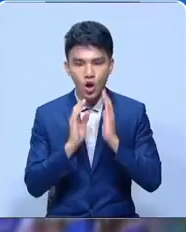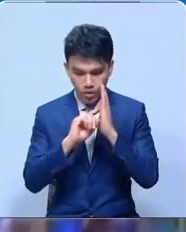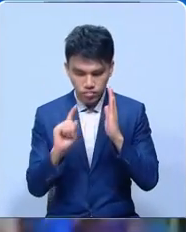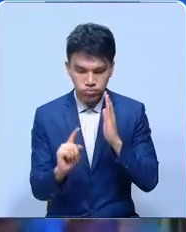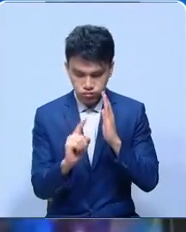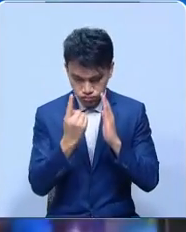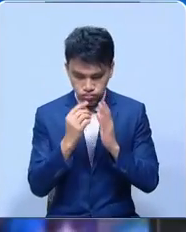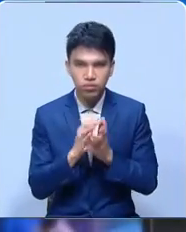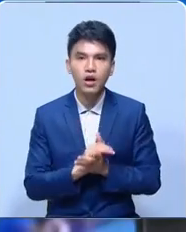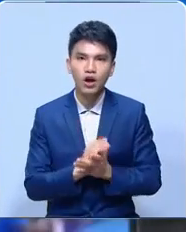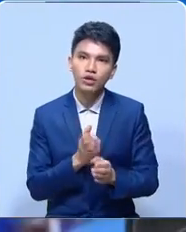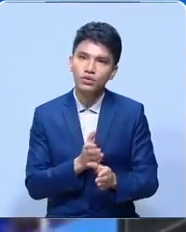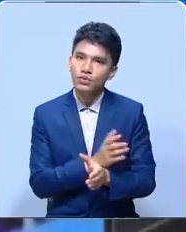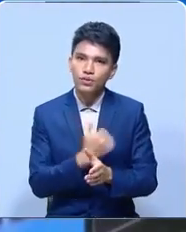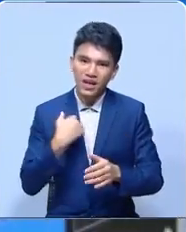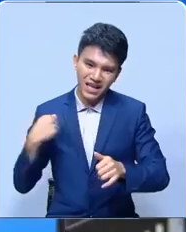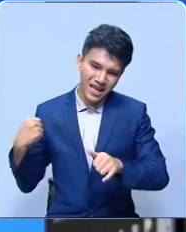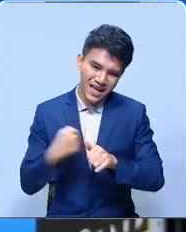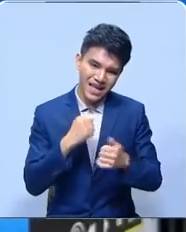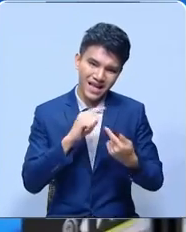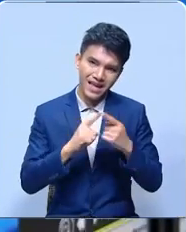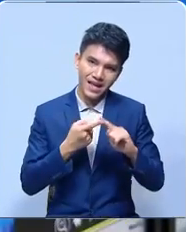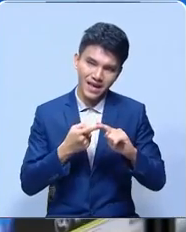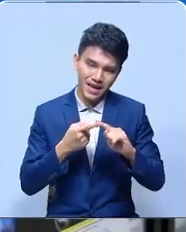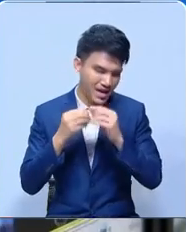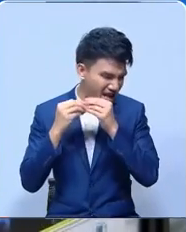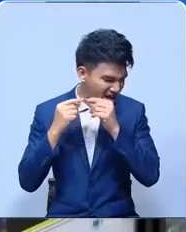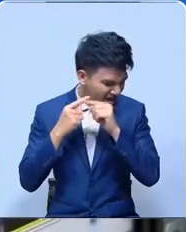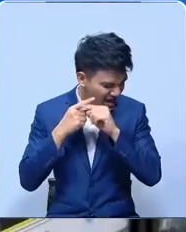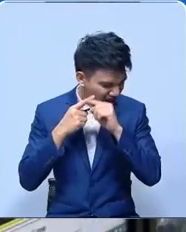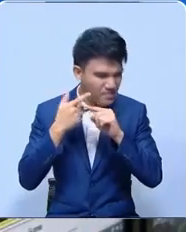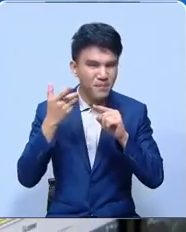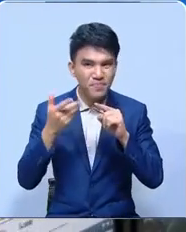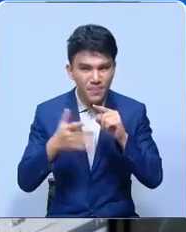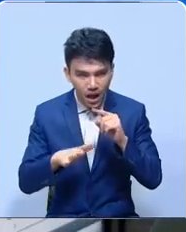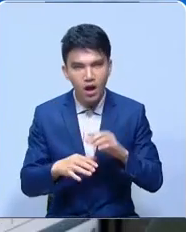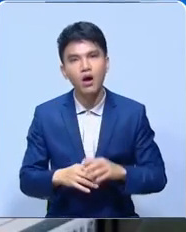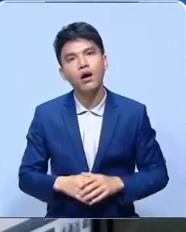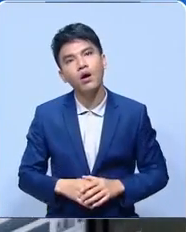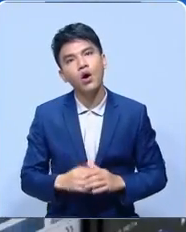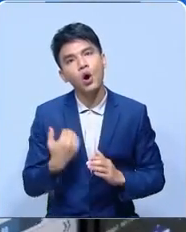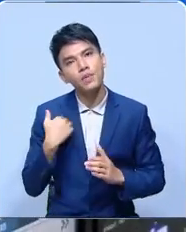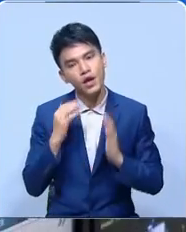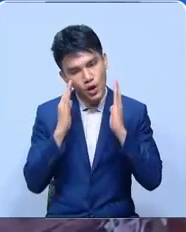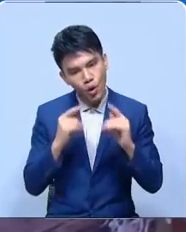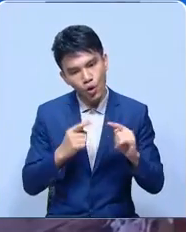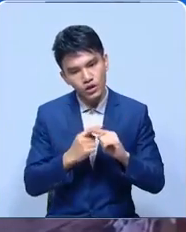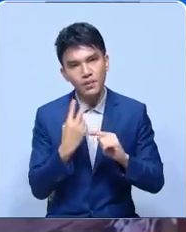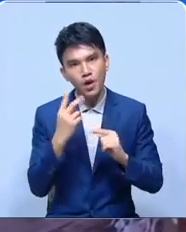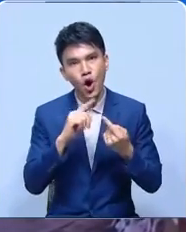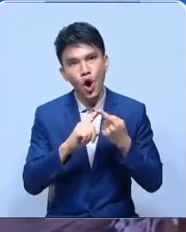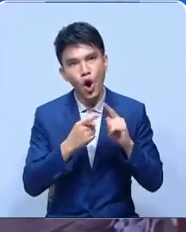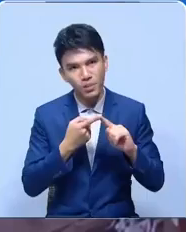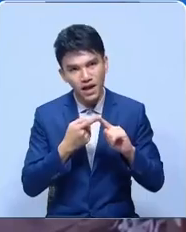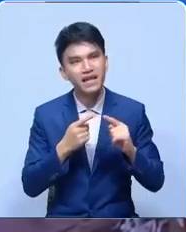ชกก่อนหน้านี้ก็ชกเพื่อนตัวเองจนหน้าแตกจริงๆมาแล้วเท่ากับเหตุการณ์นี้มีคนเจ็บ2คนคือเพื่อนเขาที่หน้า